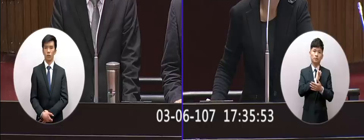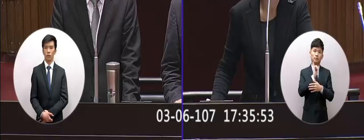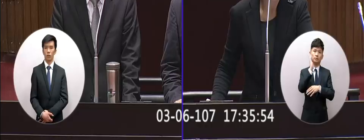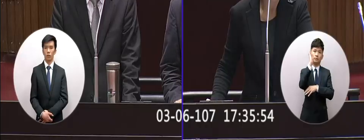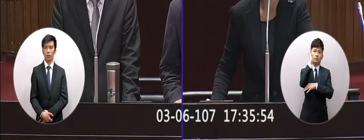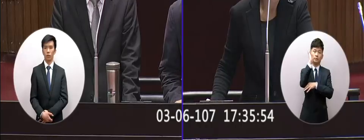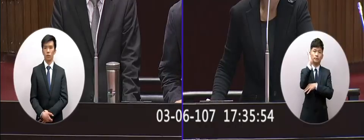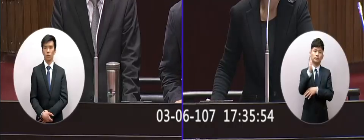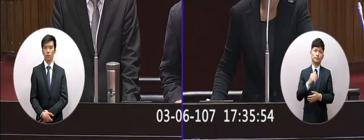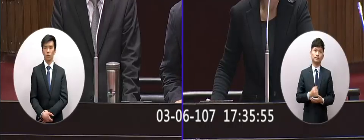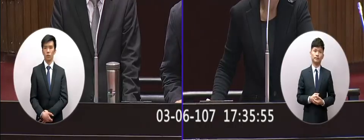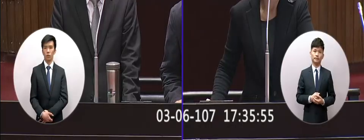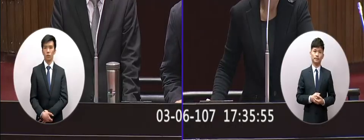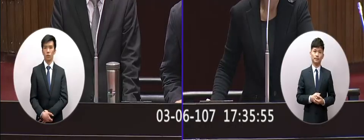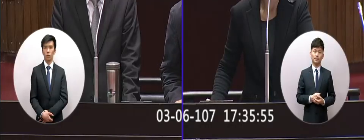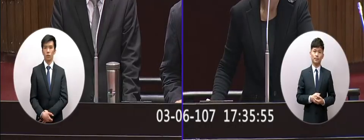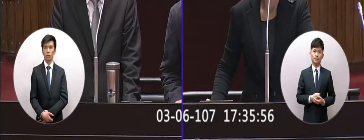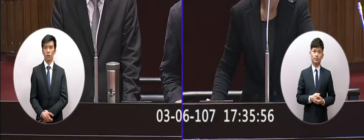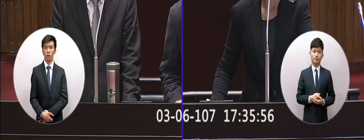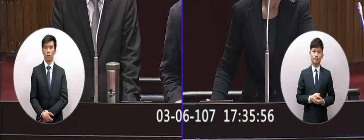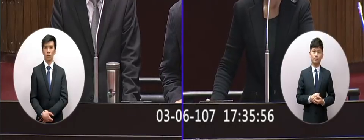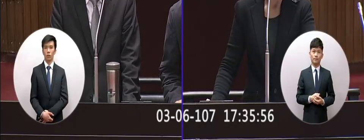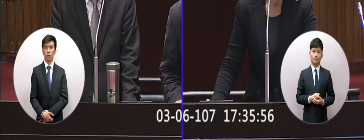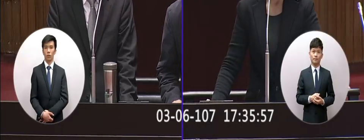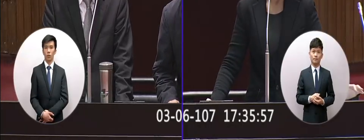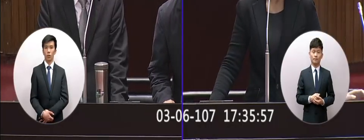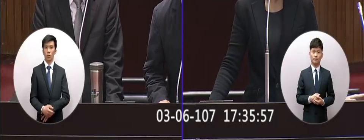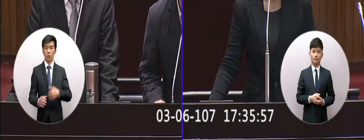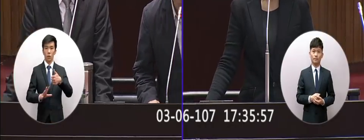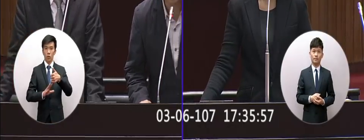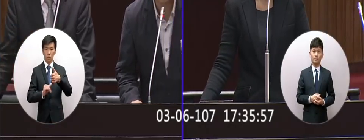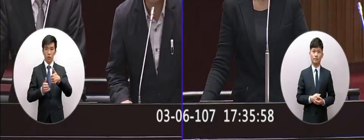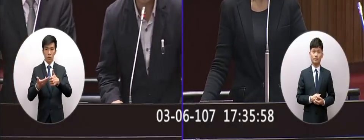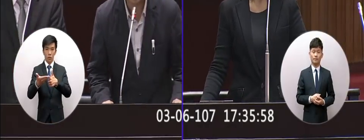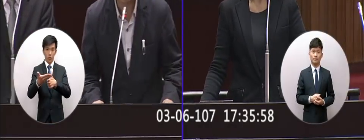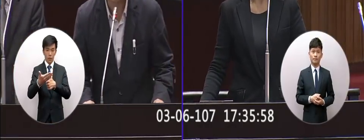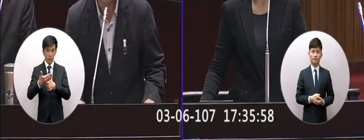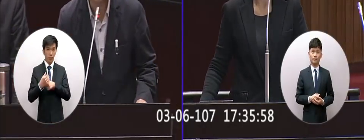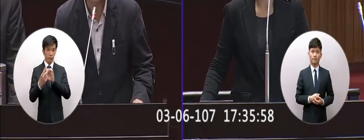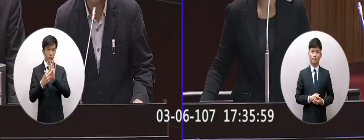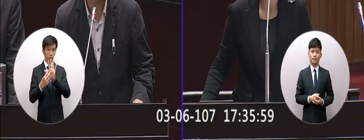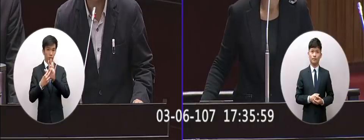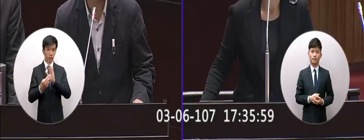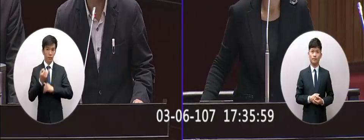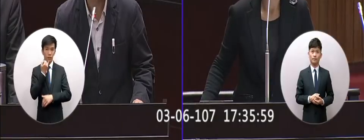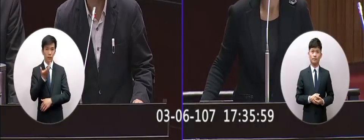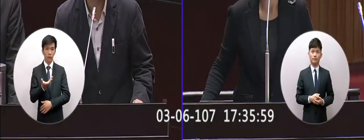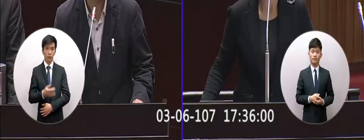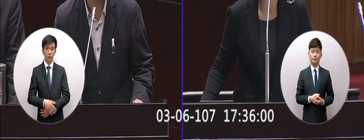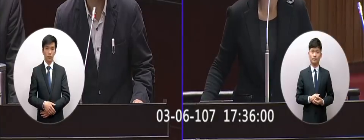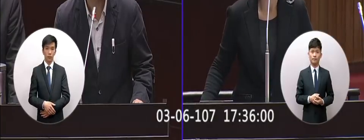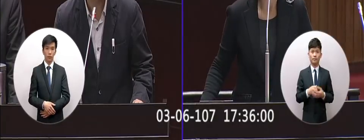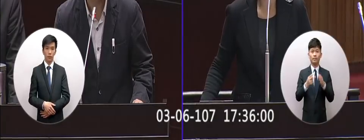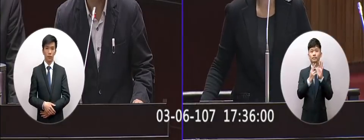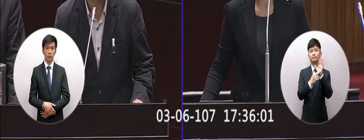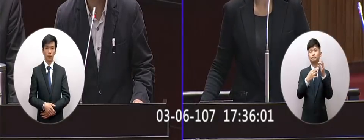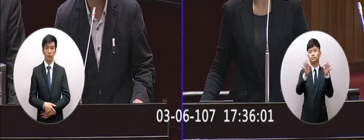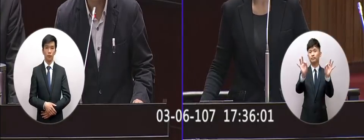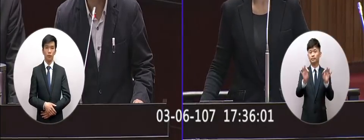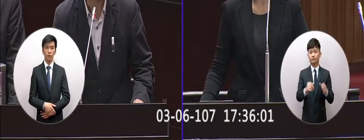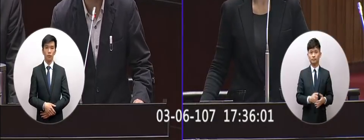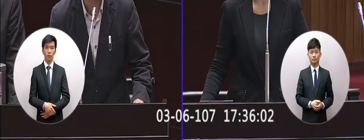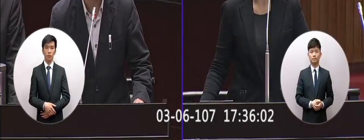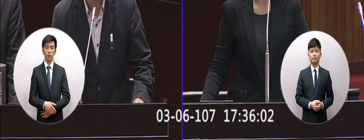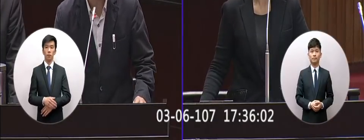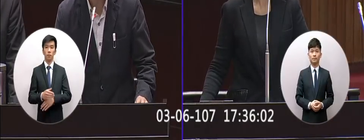会。 委员，你是不是也要让我有一点时间来说明好吗？ 简短说明。